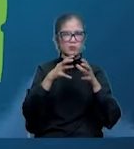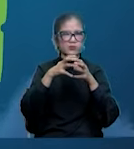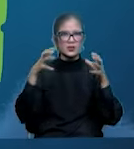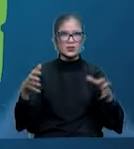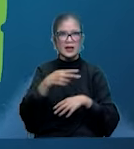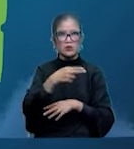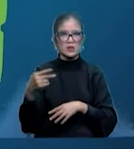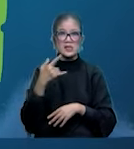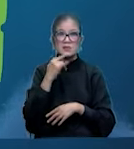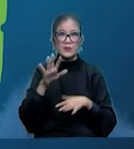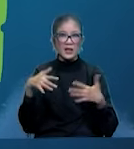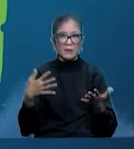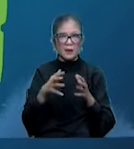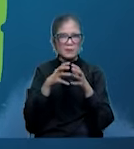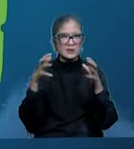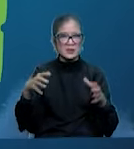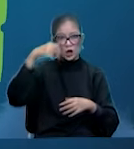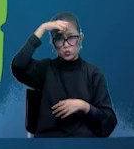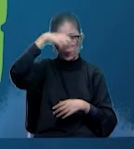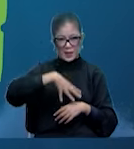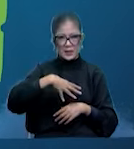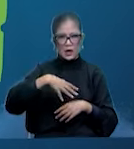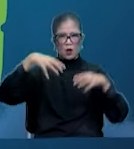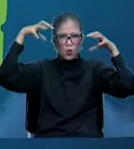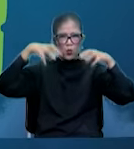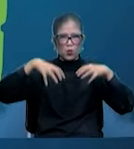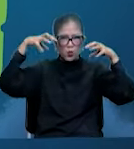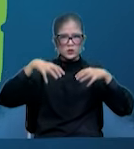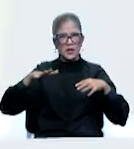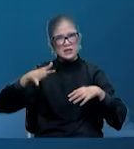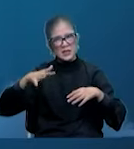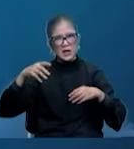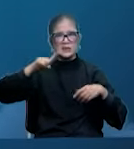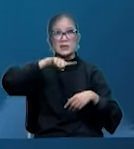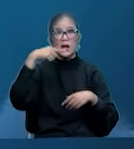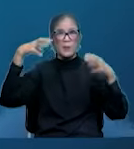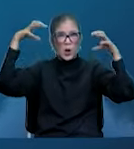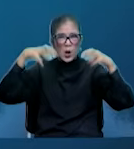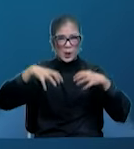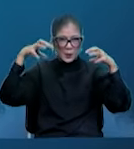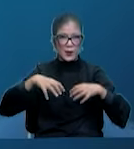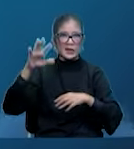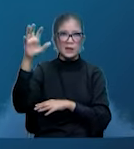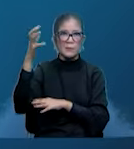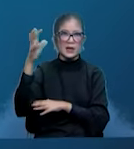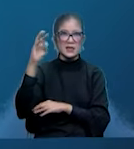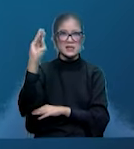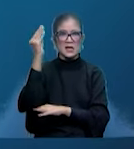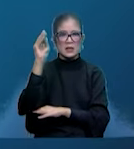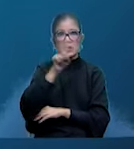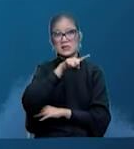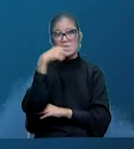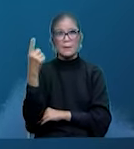Indonesia, seperti di sebagian besar Sumatera. Hujan sedang hingga lebat juga berpotensi terjadi di Banten, Jakarta, hingga Jawa